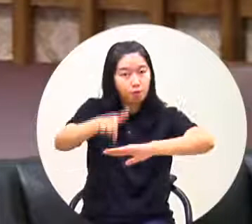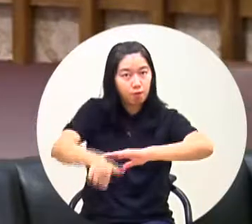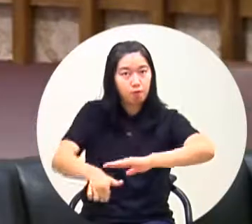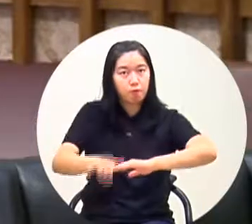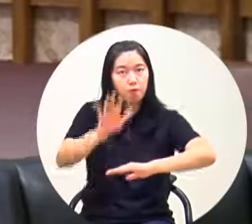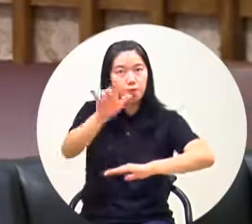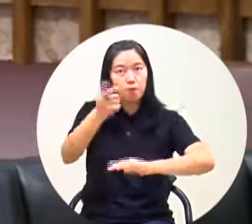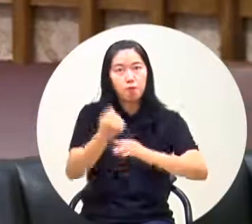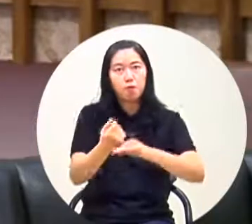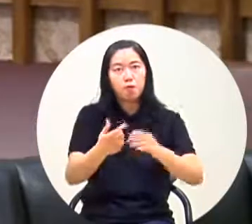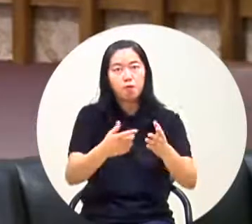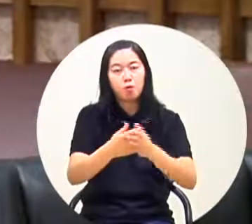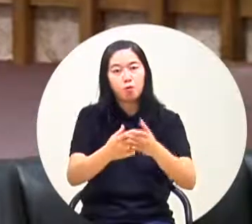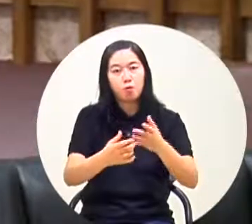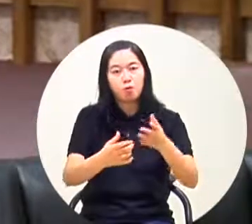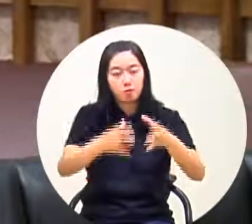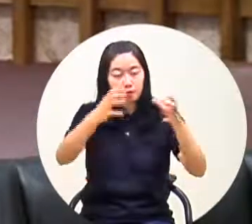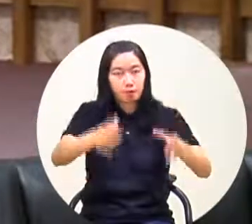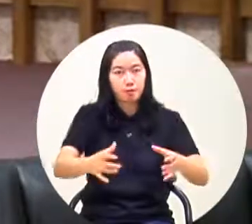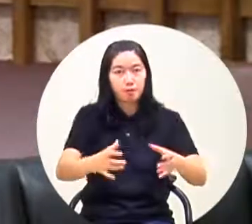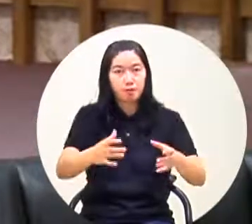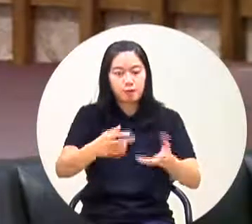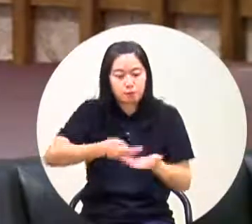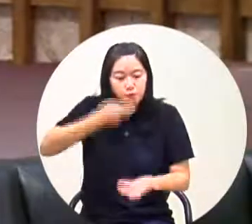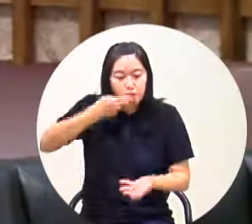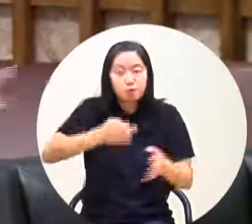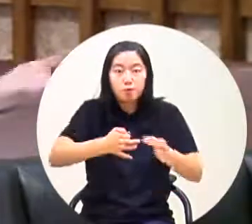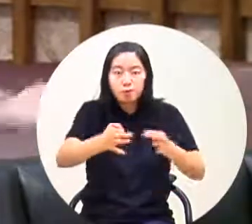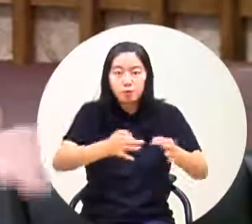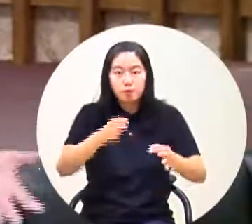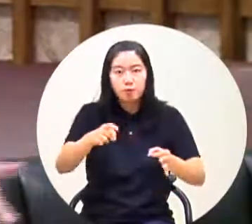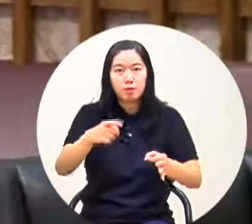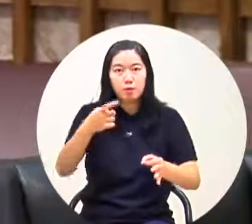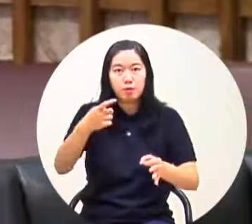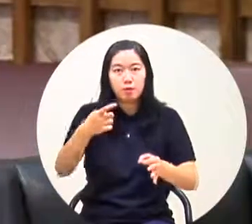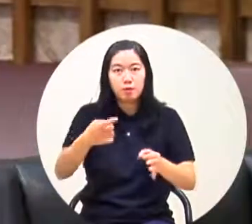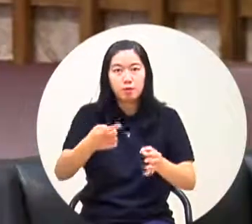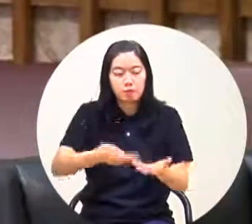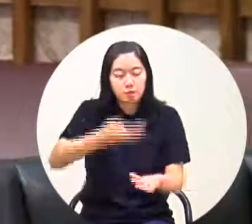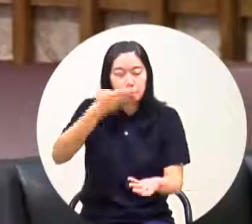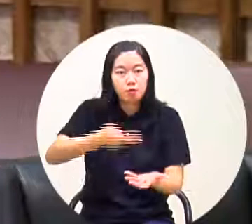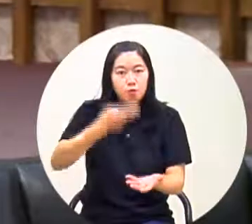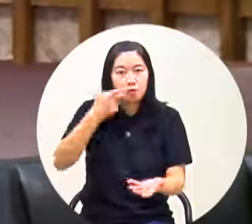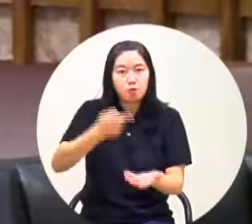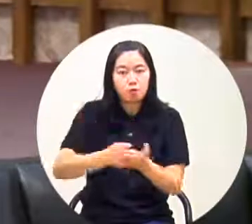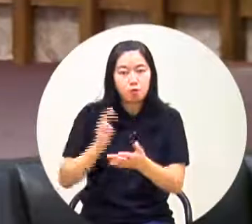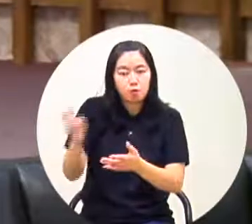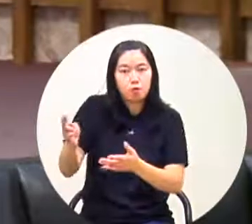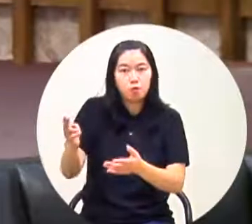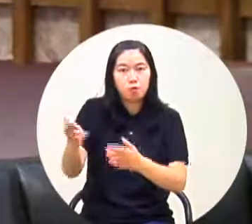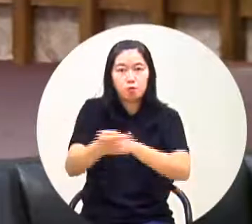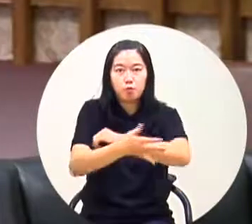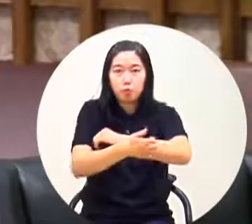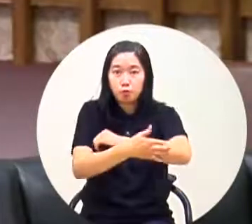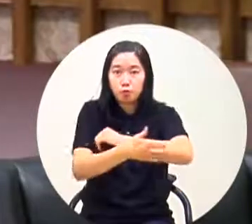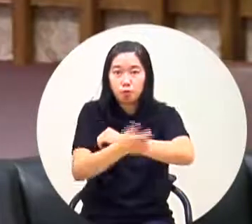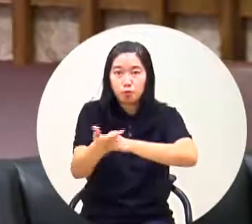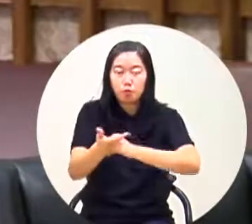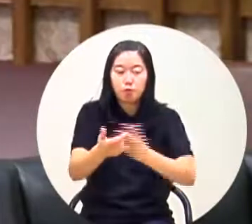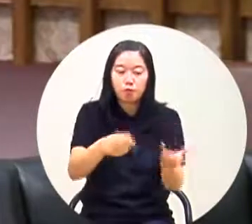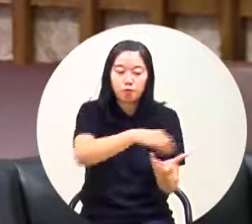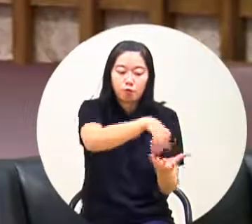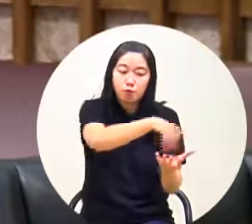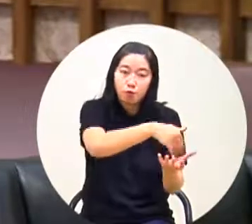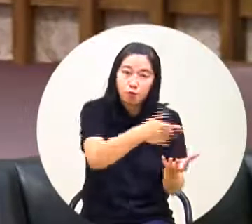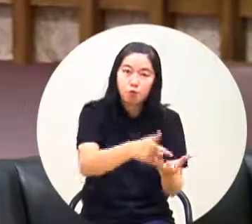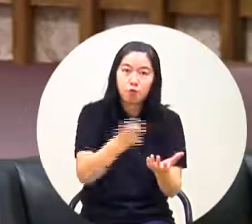店啊啦，啊请一个伊面店啊开，你一个了住，你定有请几啊了洗碗嘛？啊洗碗迄拢是用。私心较